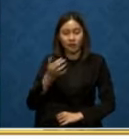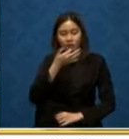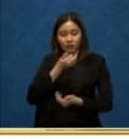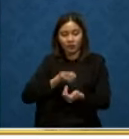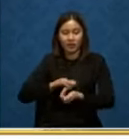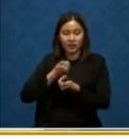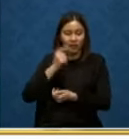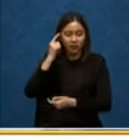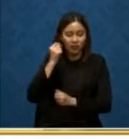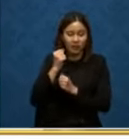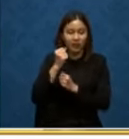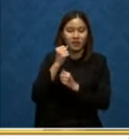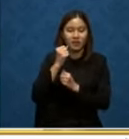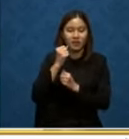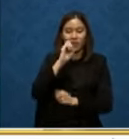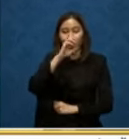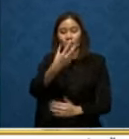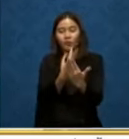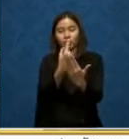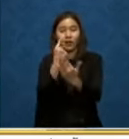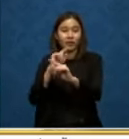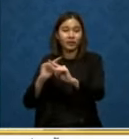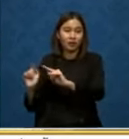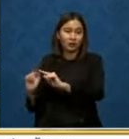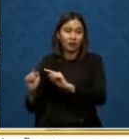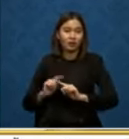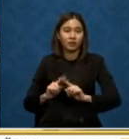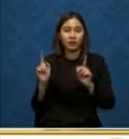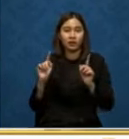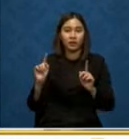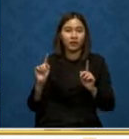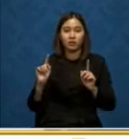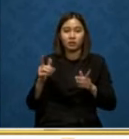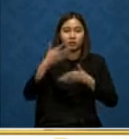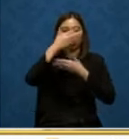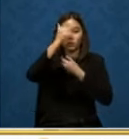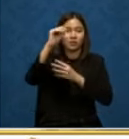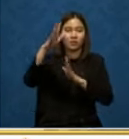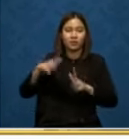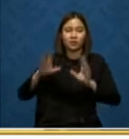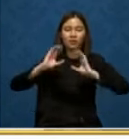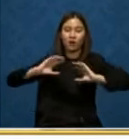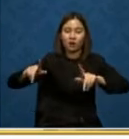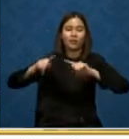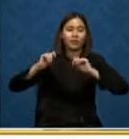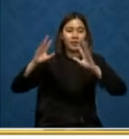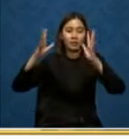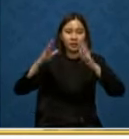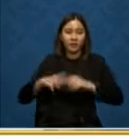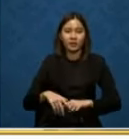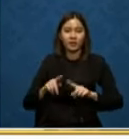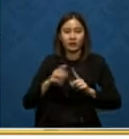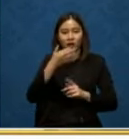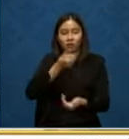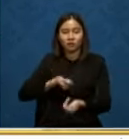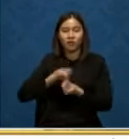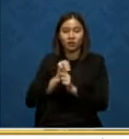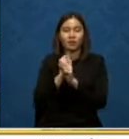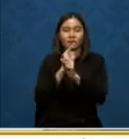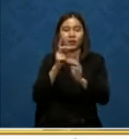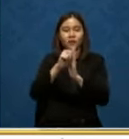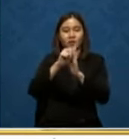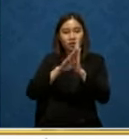ร้องเรียนผ่านตัวแทนต่างๆแต่กลับไม่ได้รับการตอบรับจากภาครัฐทั้งที่เกษตรกรทำตามนโยบายของ